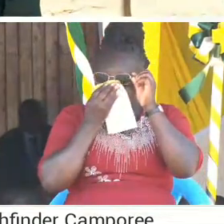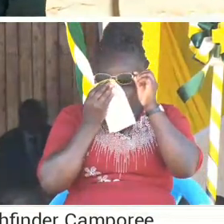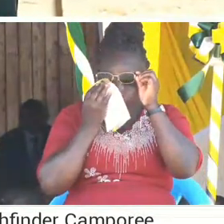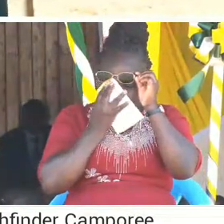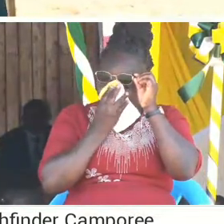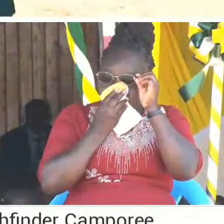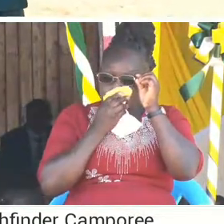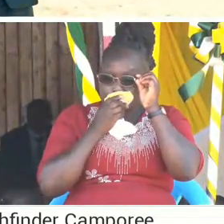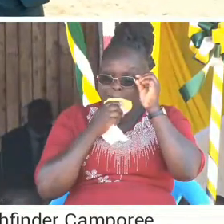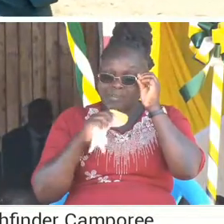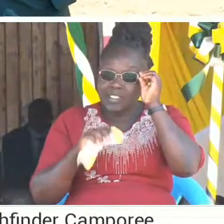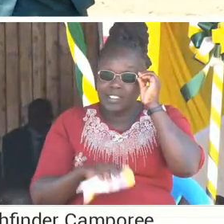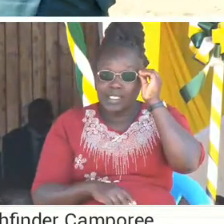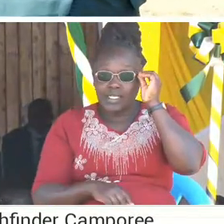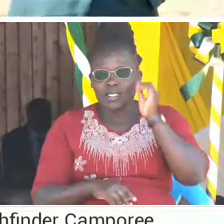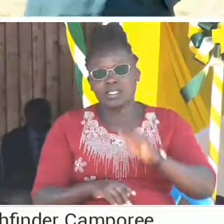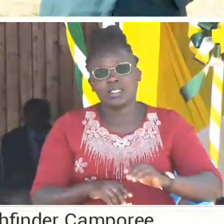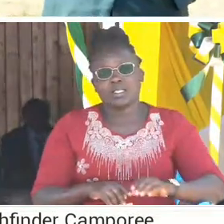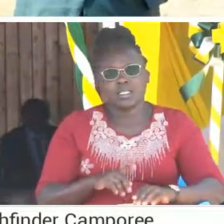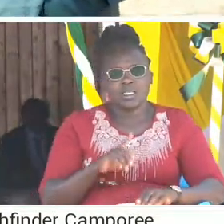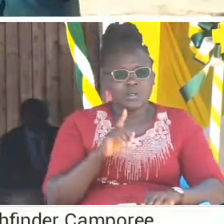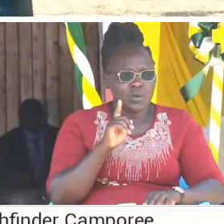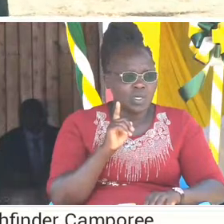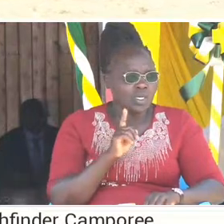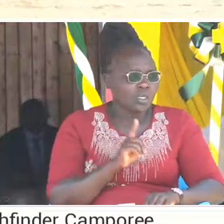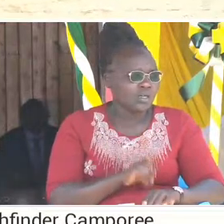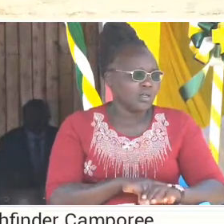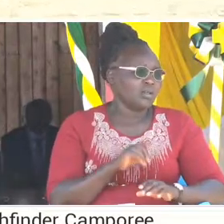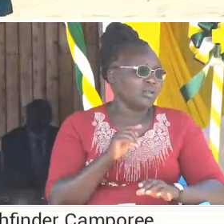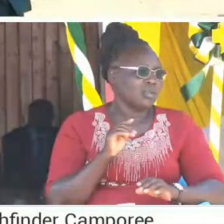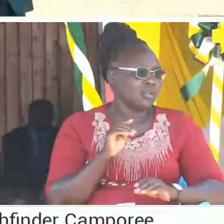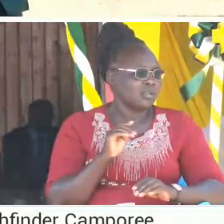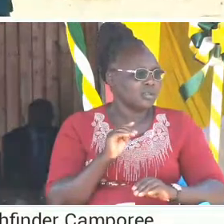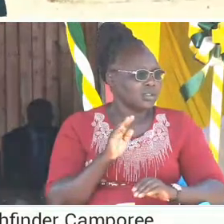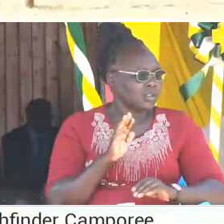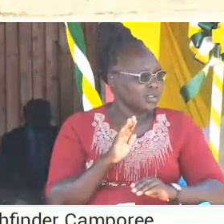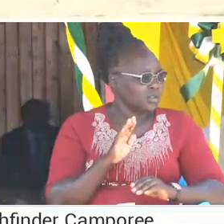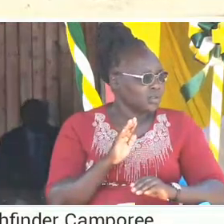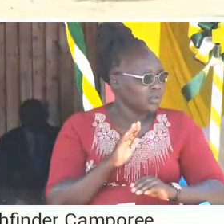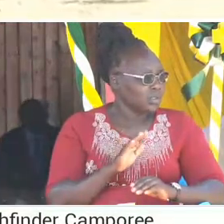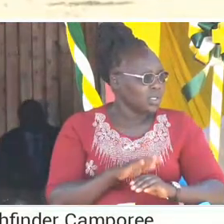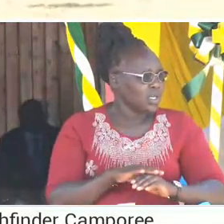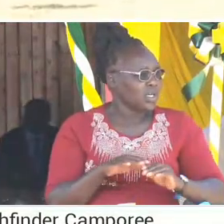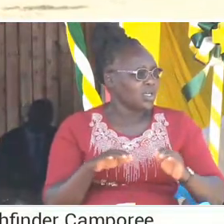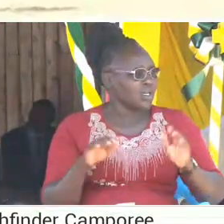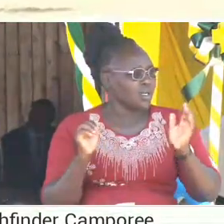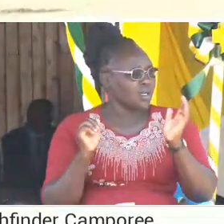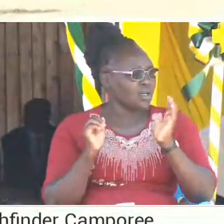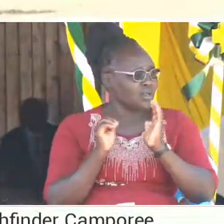maombi sasa, kwako